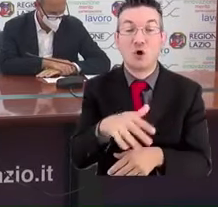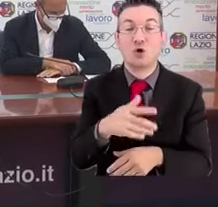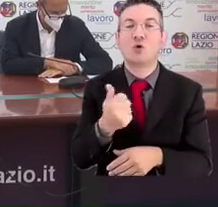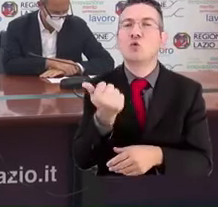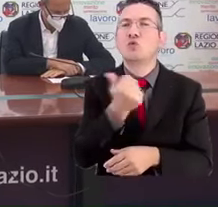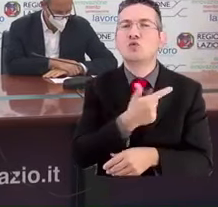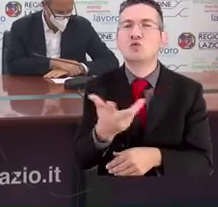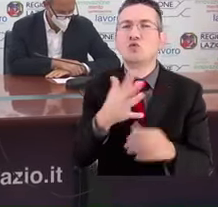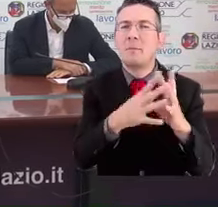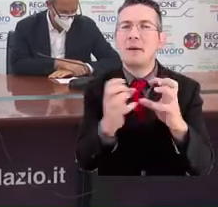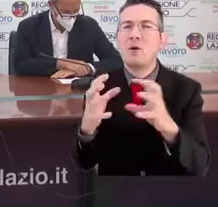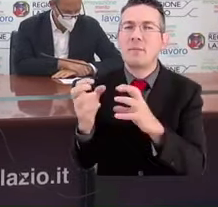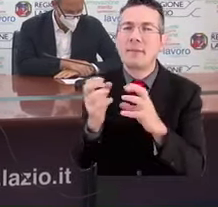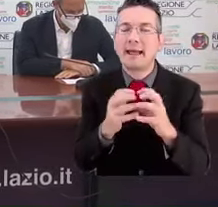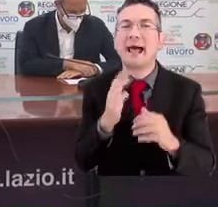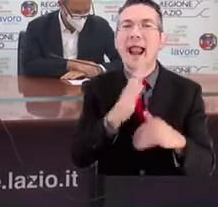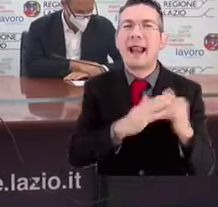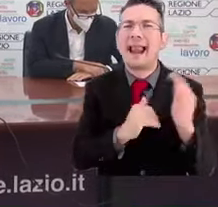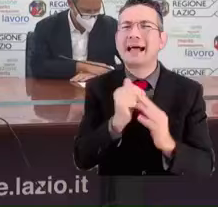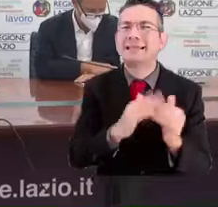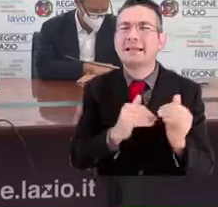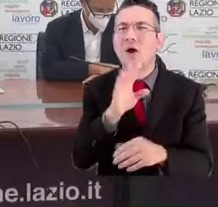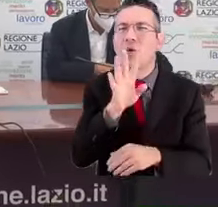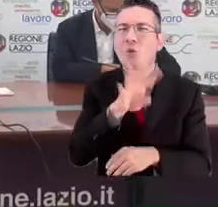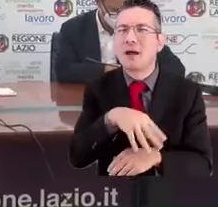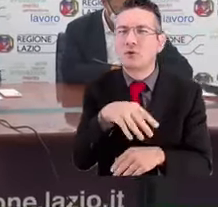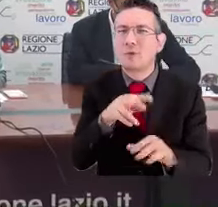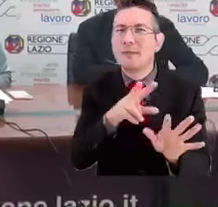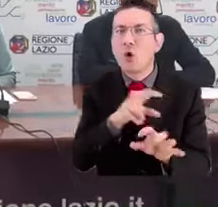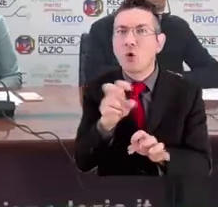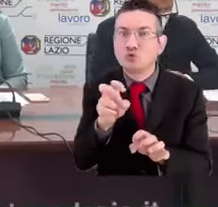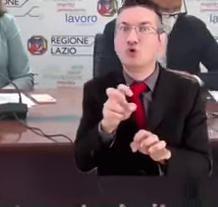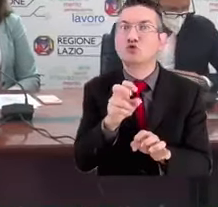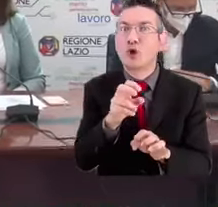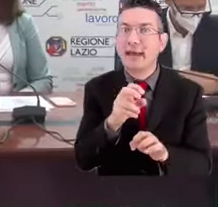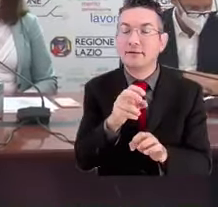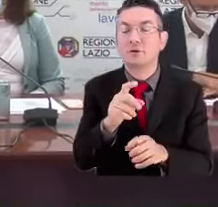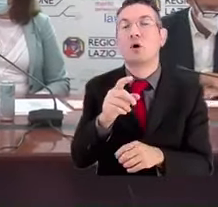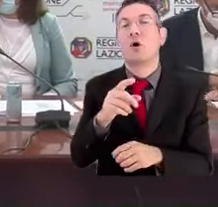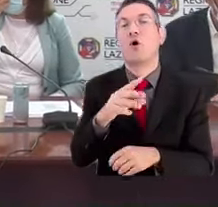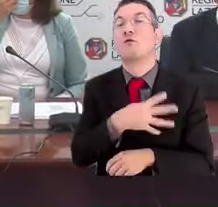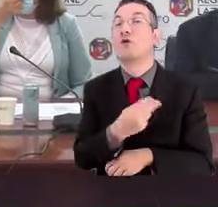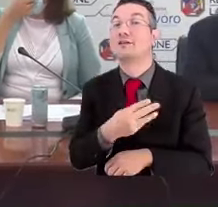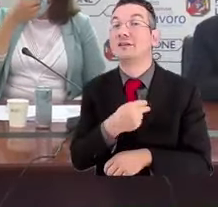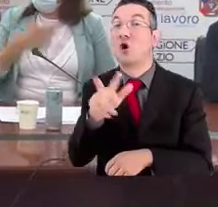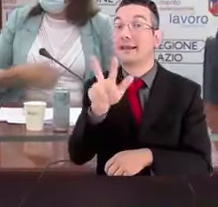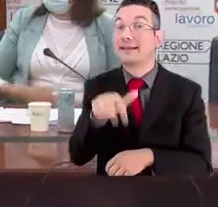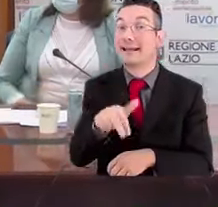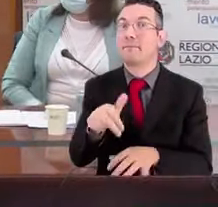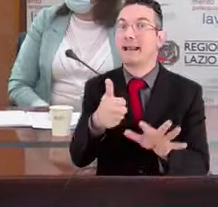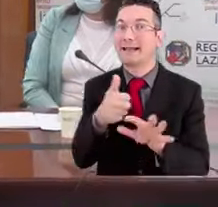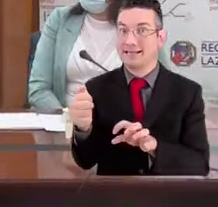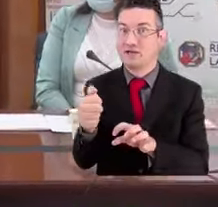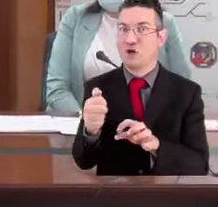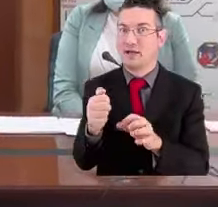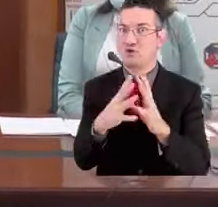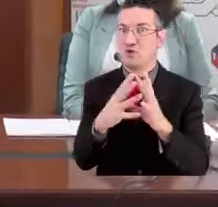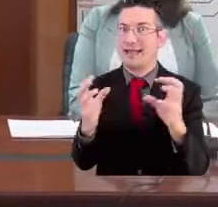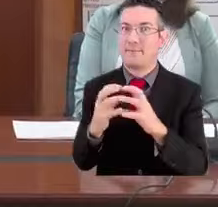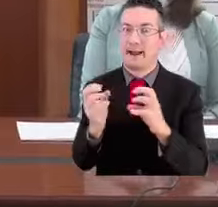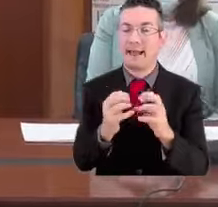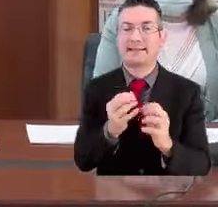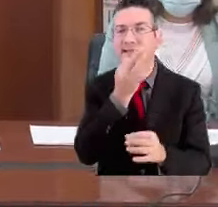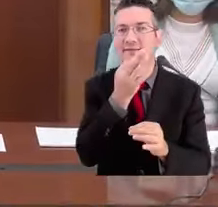numero di imprese che a latina raggiungerle 4.800 unità ea frosinone le 3mila e 600 per un numero di dipendenti